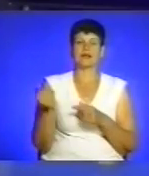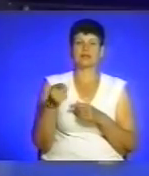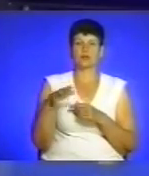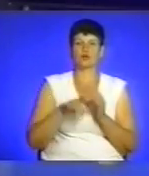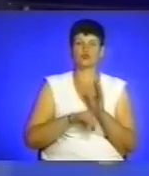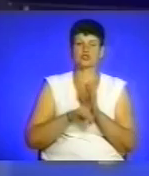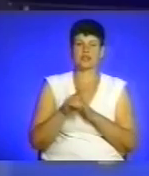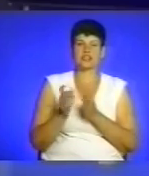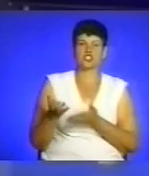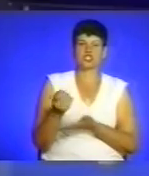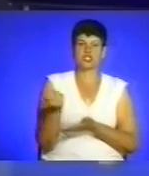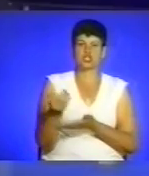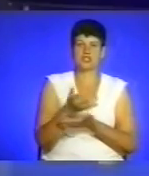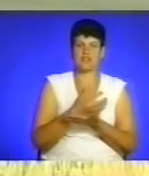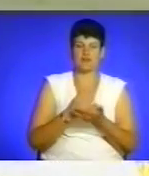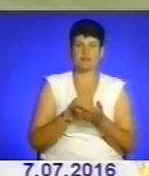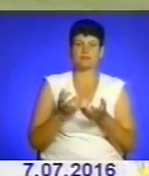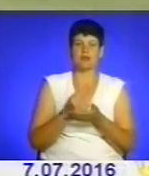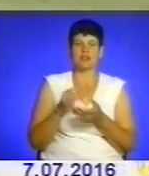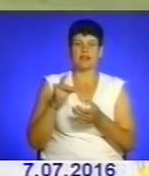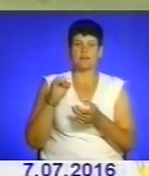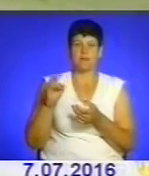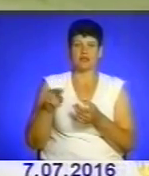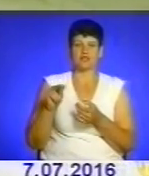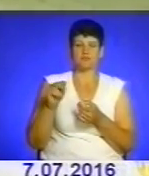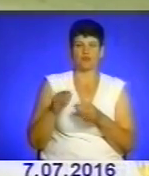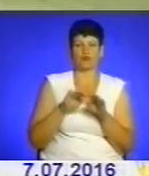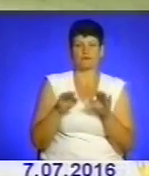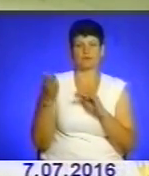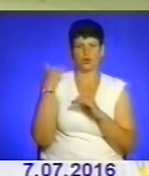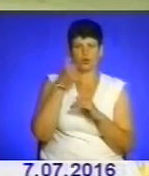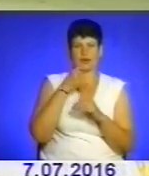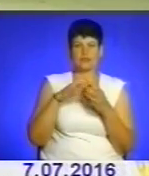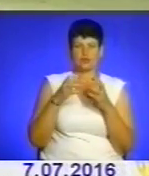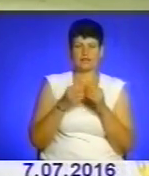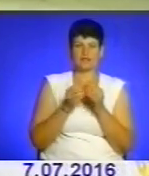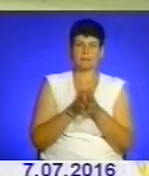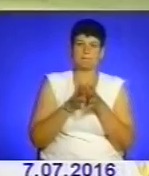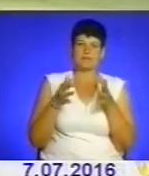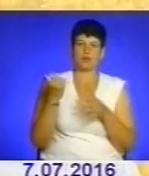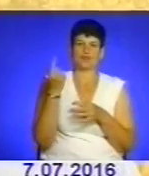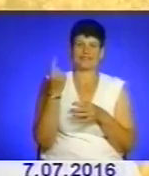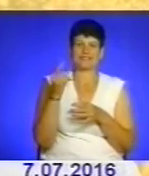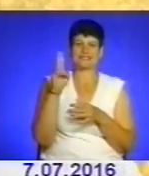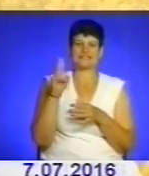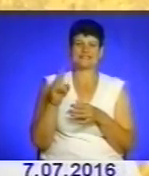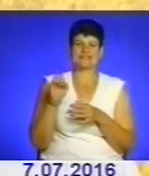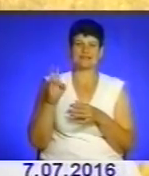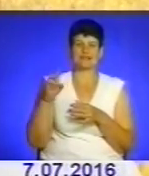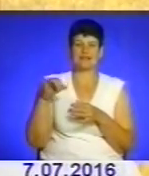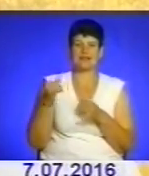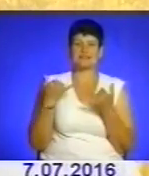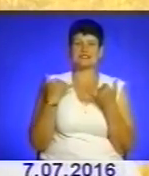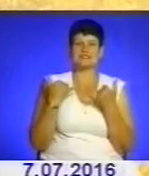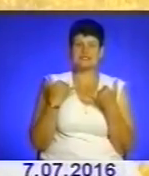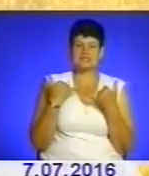жнива. Збирають озими ячмінь і ріпак. У порівнянні з минулими роками результати вищі на 11 центнерів. Наразі найвищі темпи